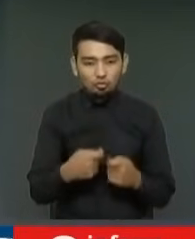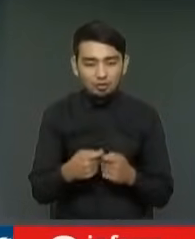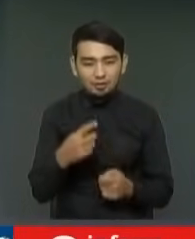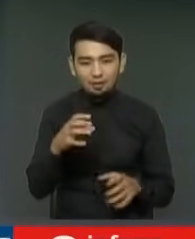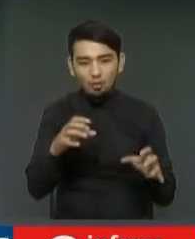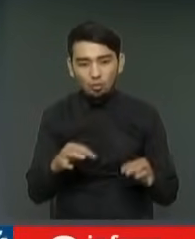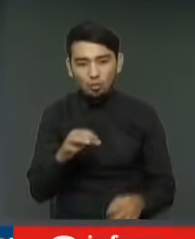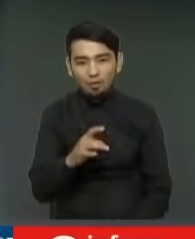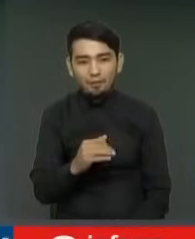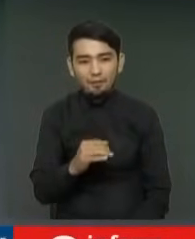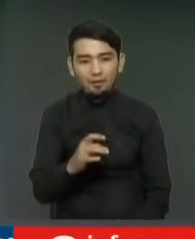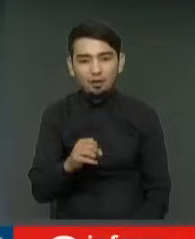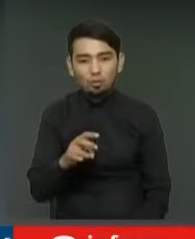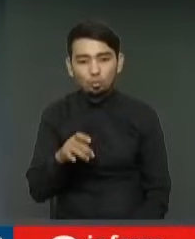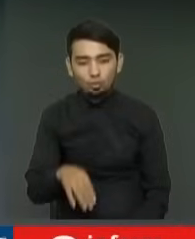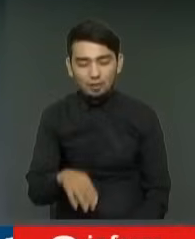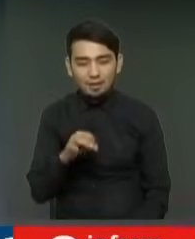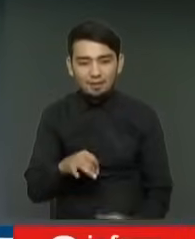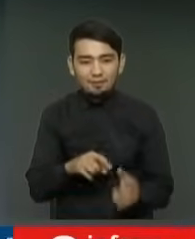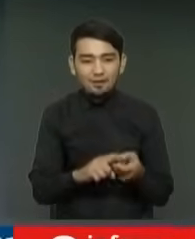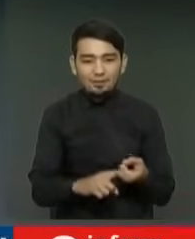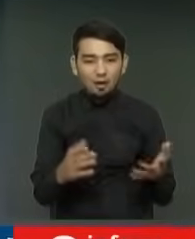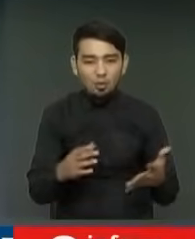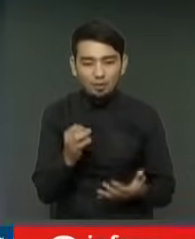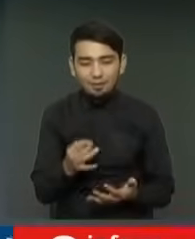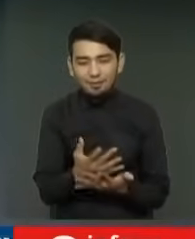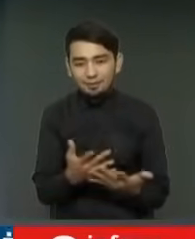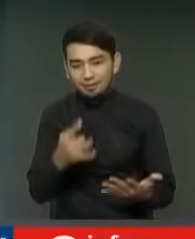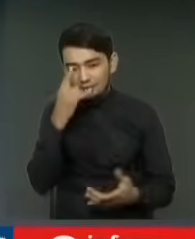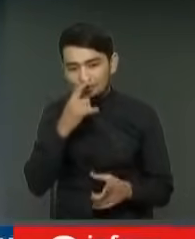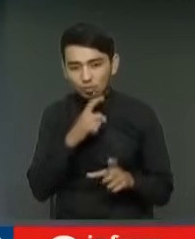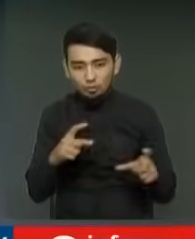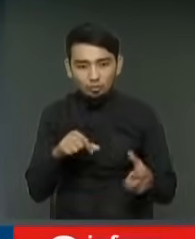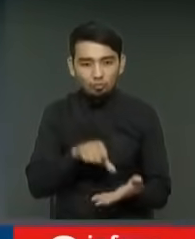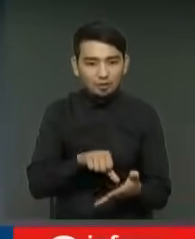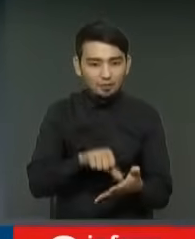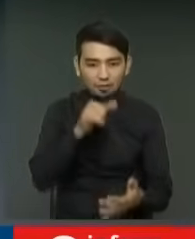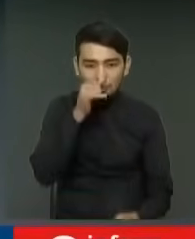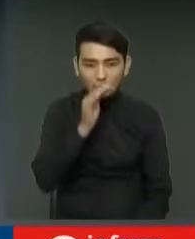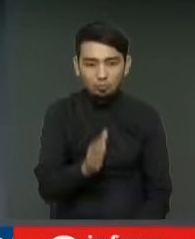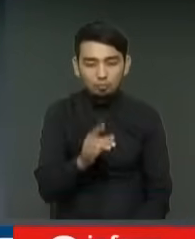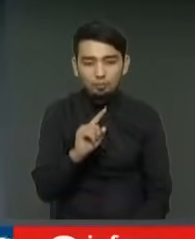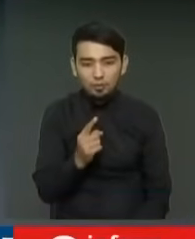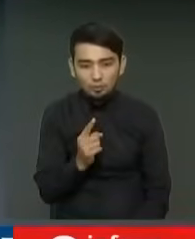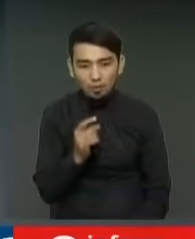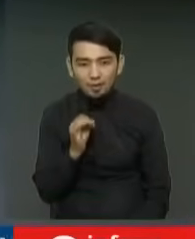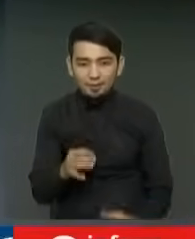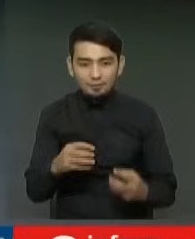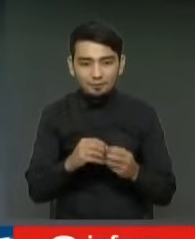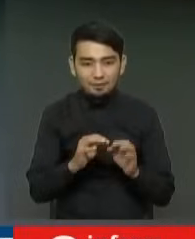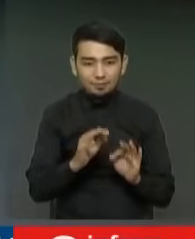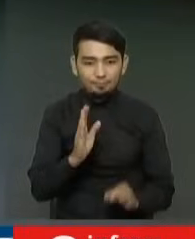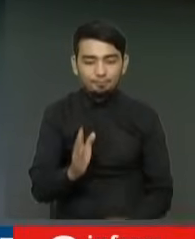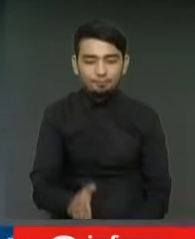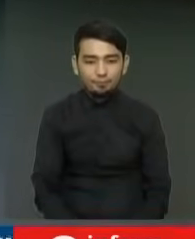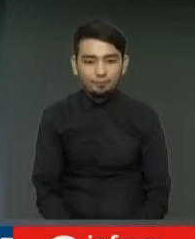о референдуме. С чем это связано и почему некоторые казахстанцы не смогут принять участие в народном голосовании, расскажет Арман